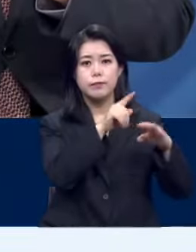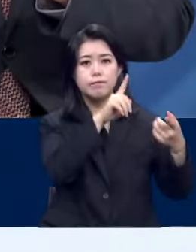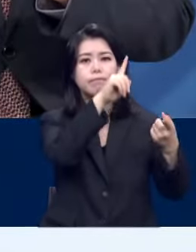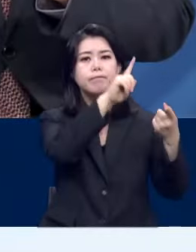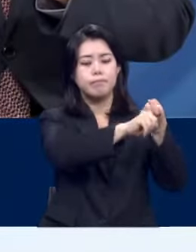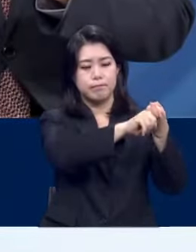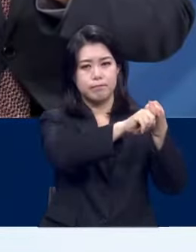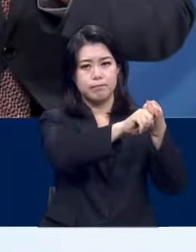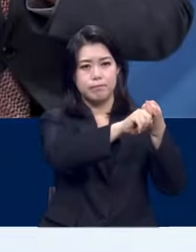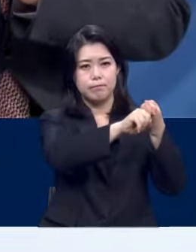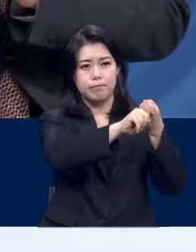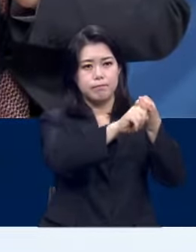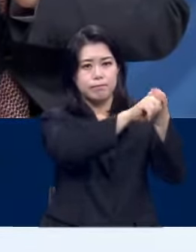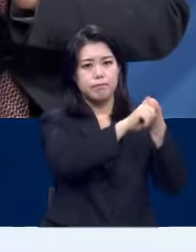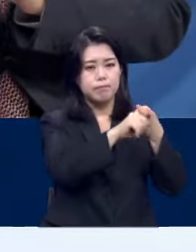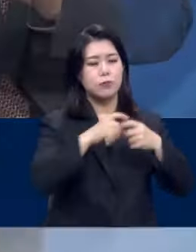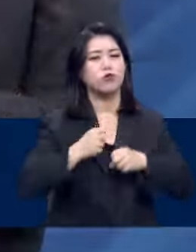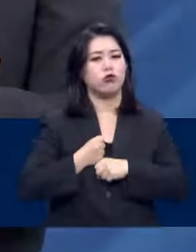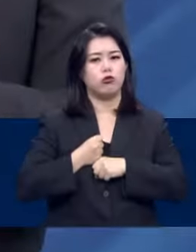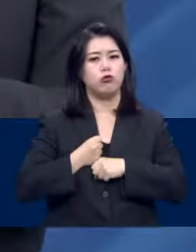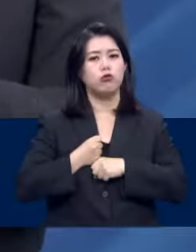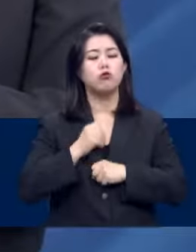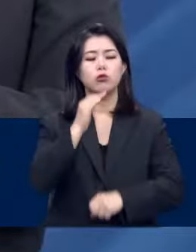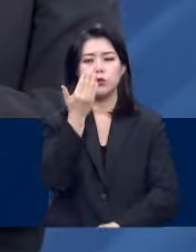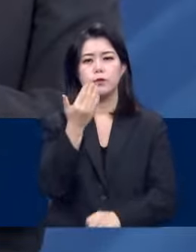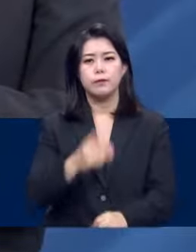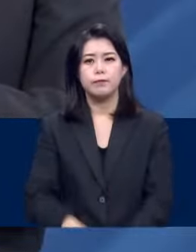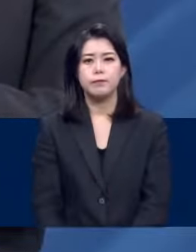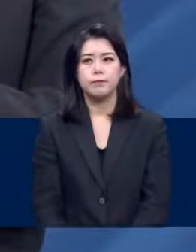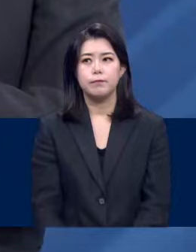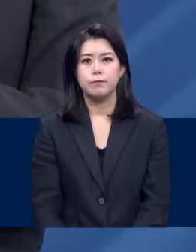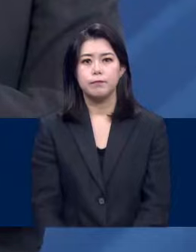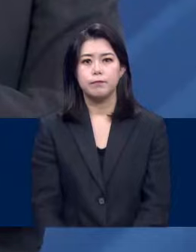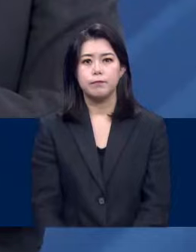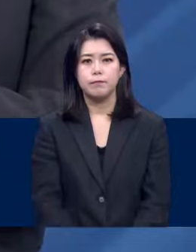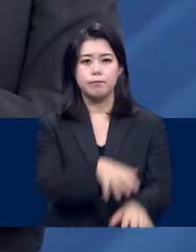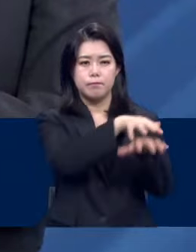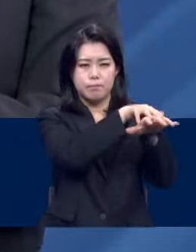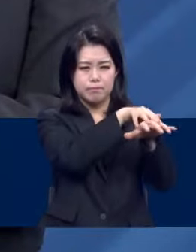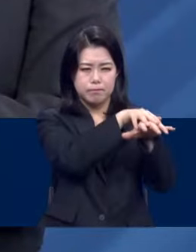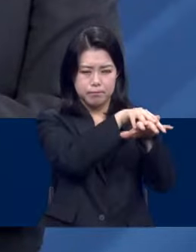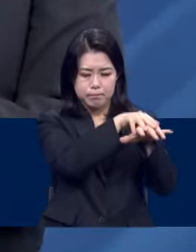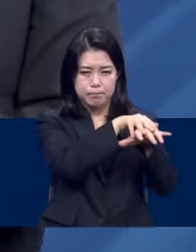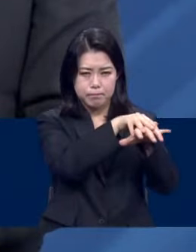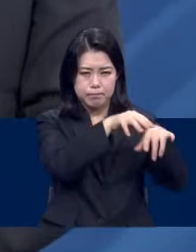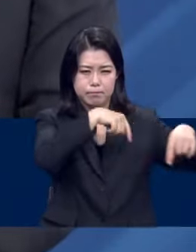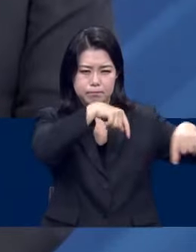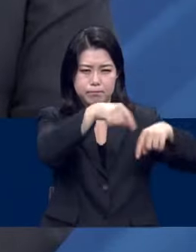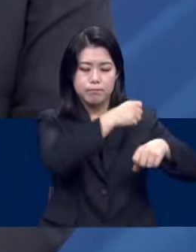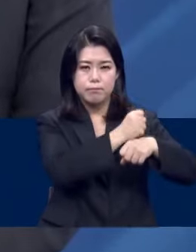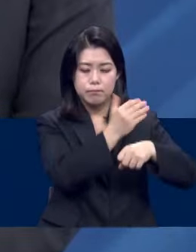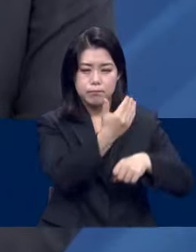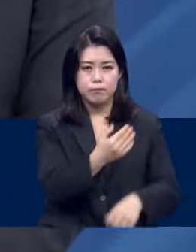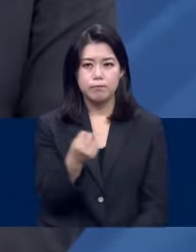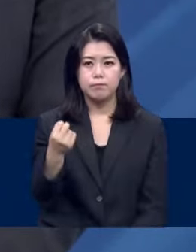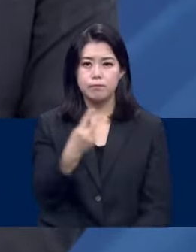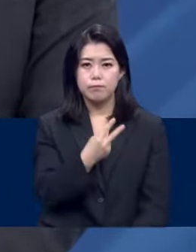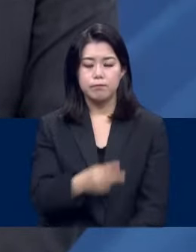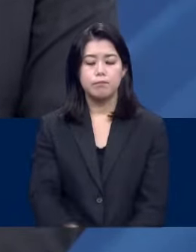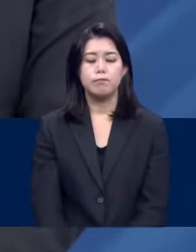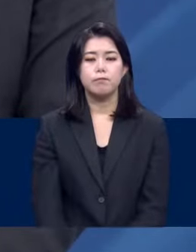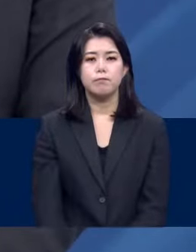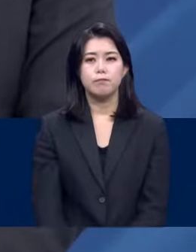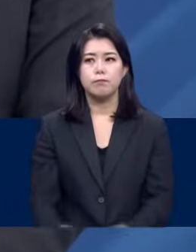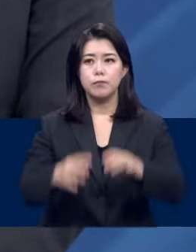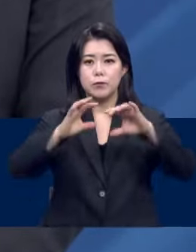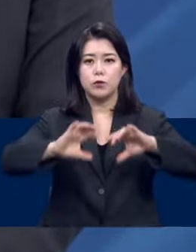같은 이제 그 연합군이 해야 될까요 뭐 하여튼 같은 이제 연합 책계 내에서 이제 작전을 펼치고 있고 어 작년에